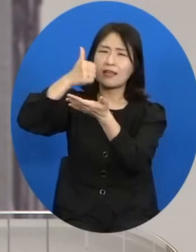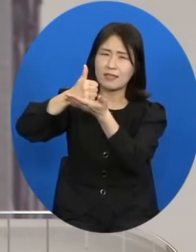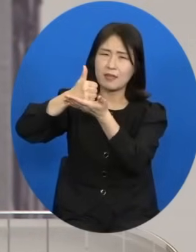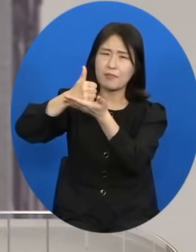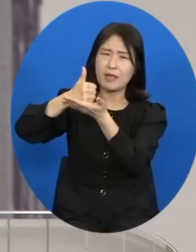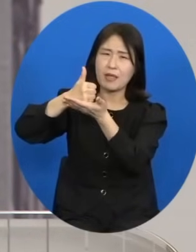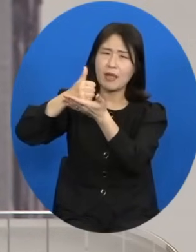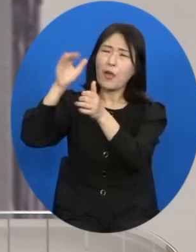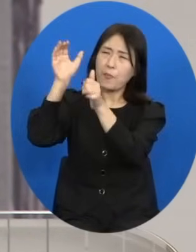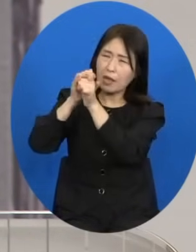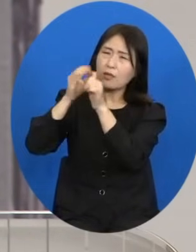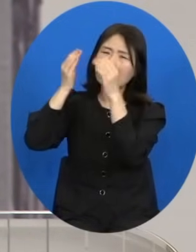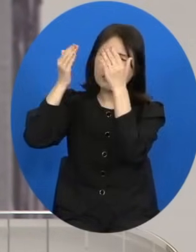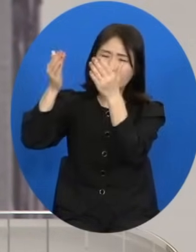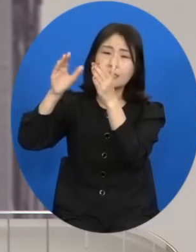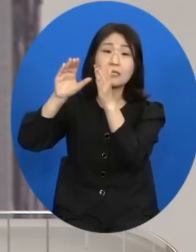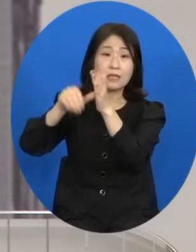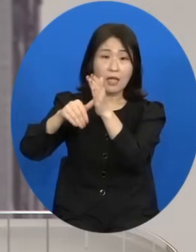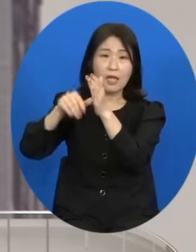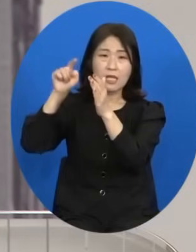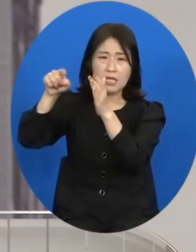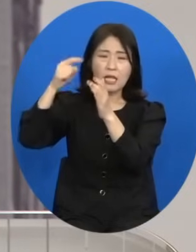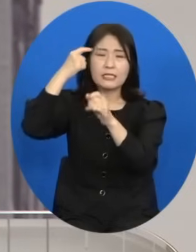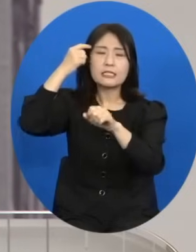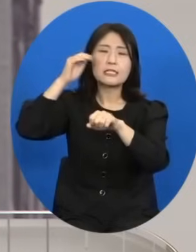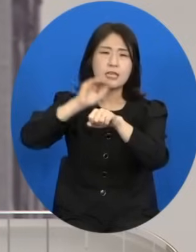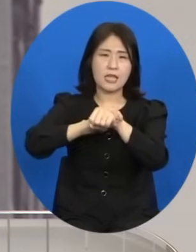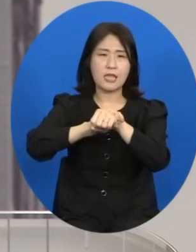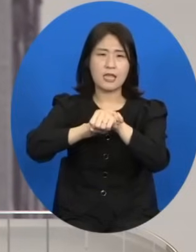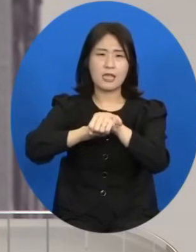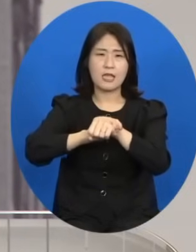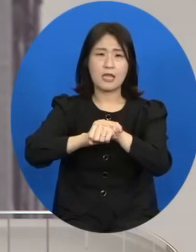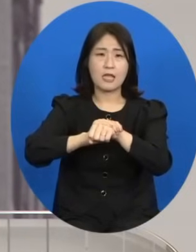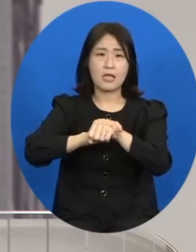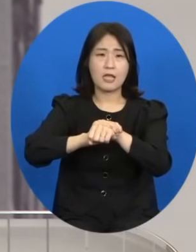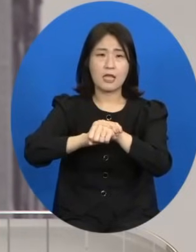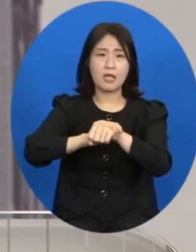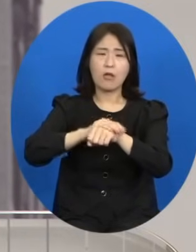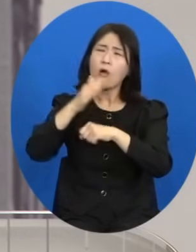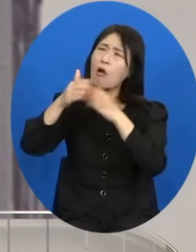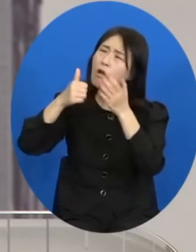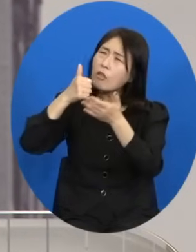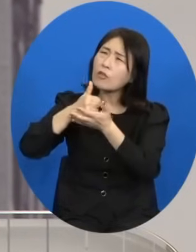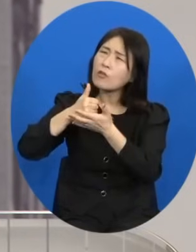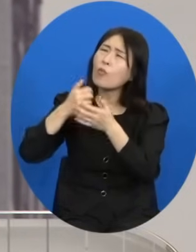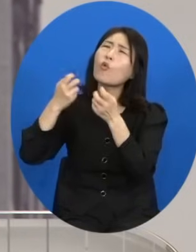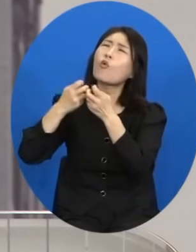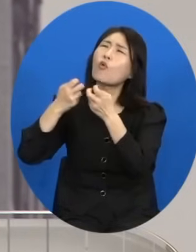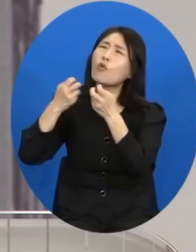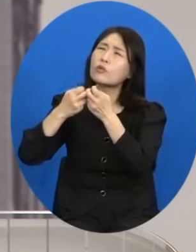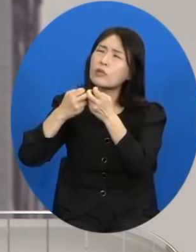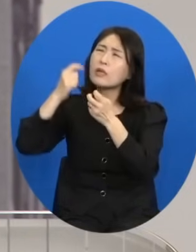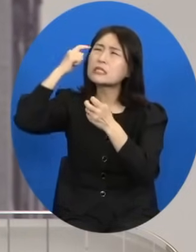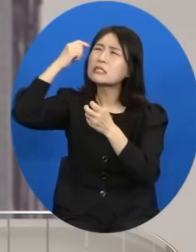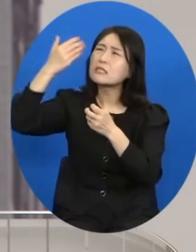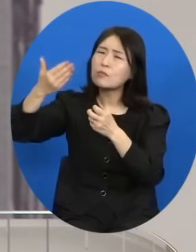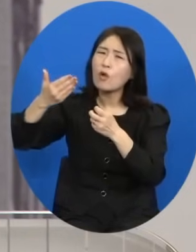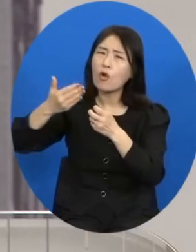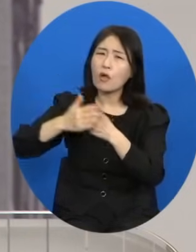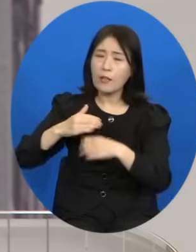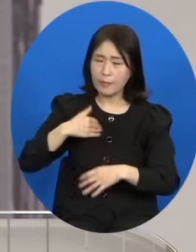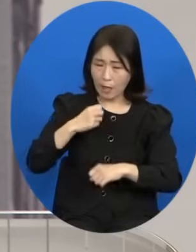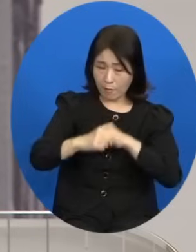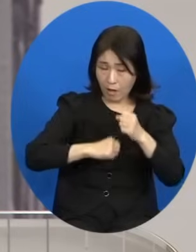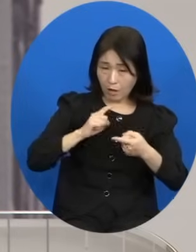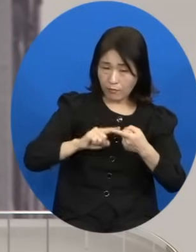때에 주어지는 것이 바로 지혜라는 거예요 하나님 이거 어떻게 해야 되죠 묻는 것이죠 성급하게 결정하려